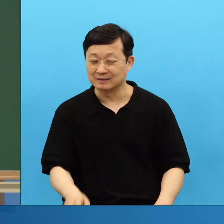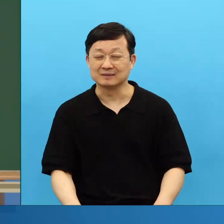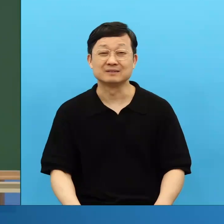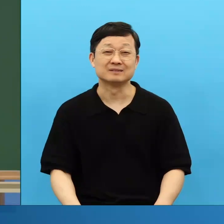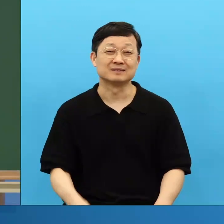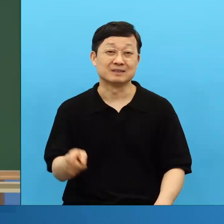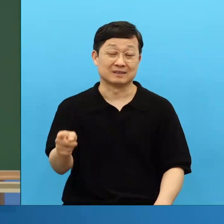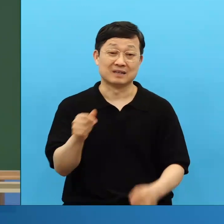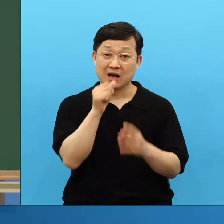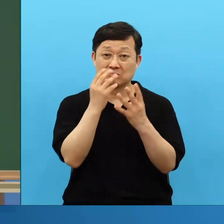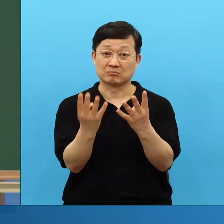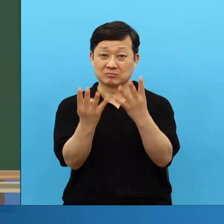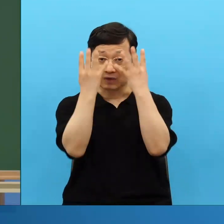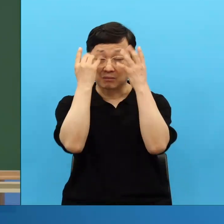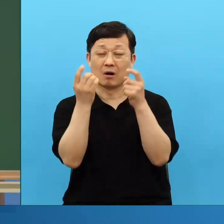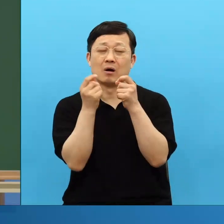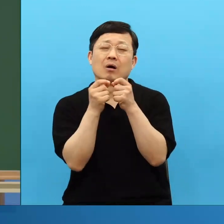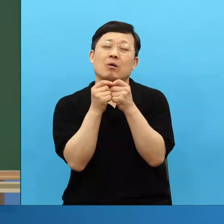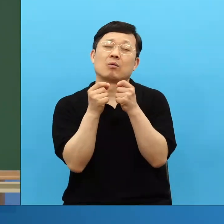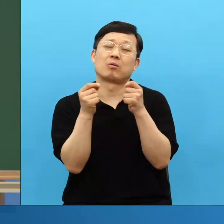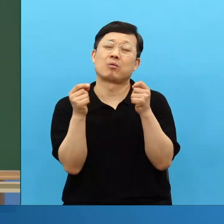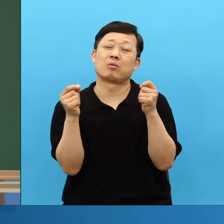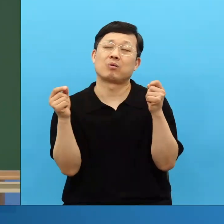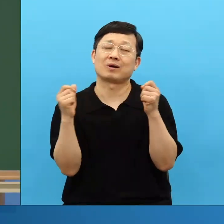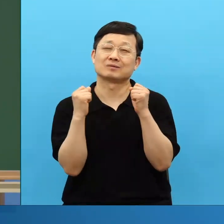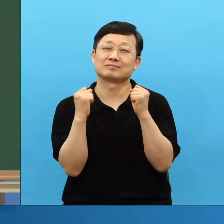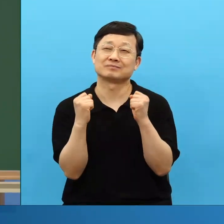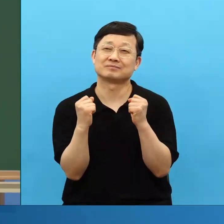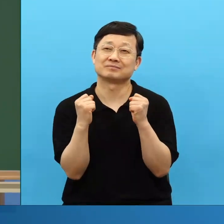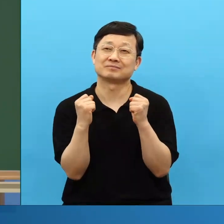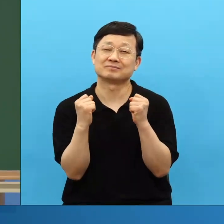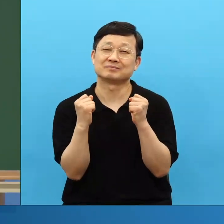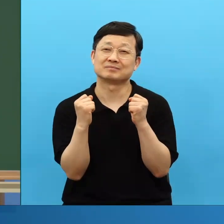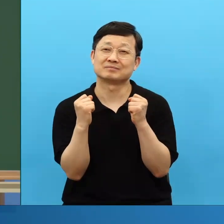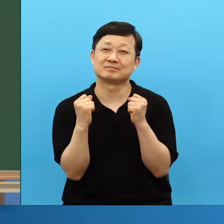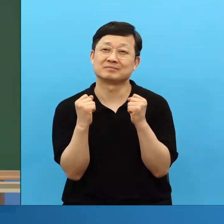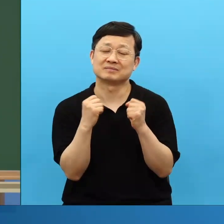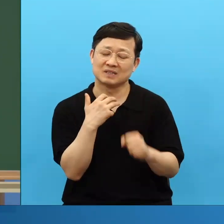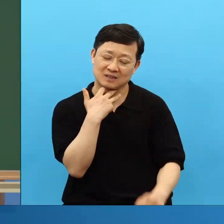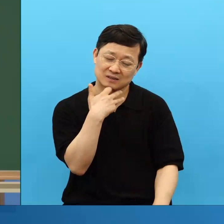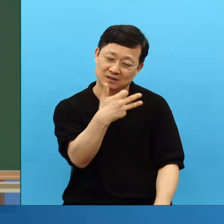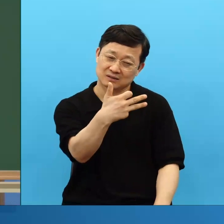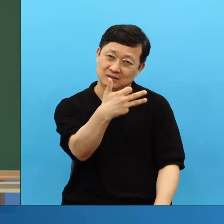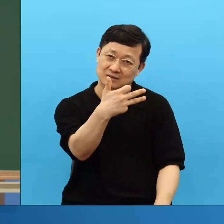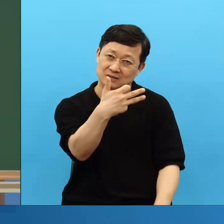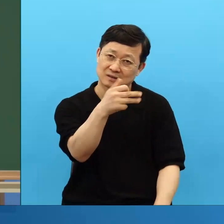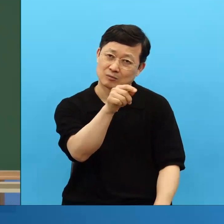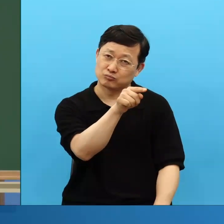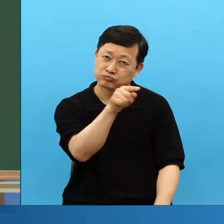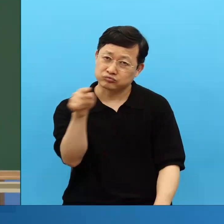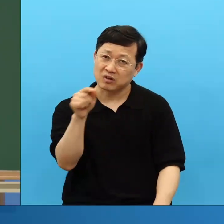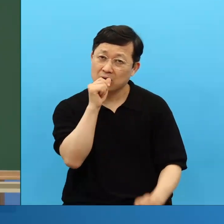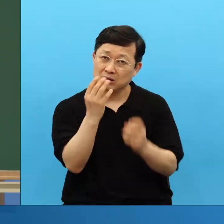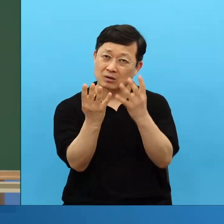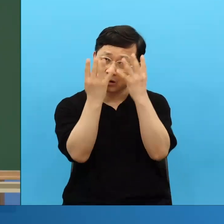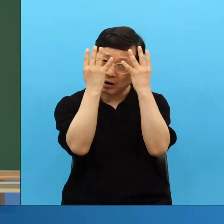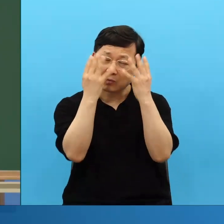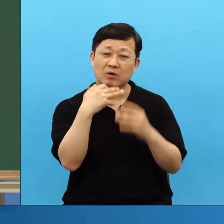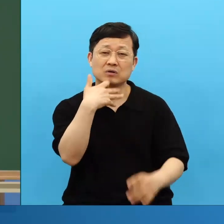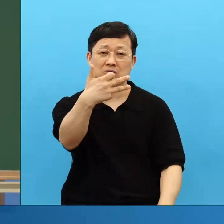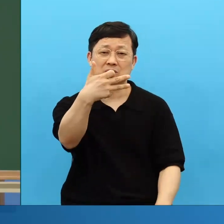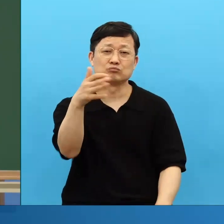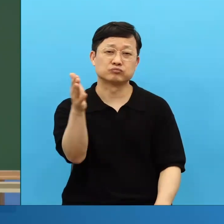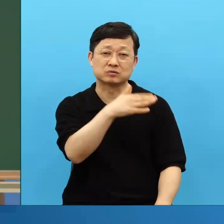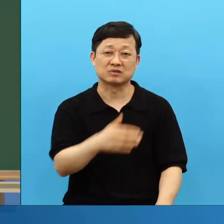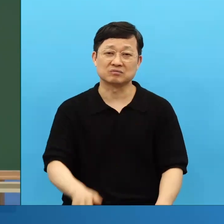안에 오래 있었는데 시간을 계산을 해봤대요. 18살 때부터 감옥 생활을 한 거예요. 이 친구가.